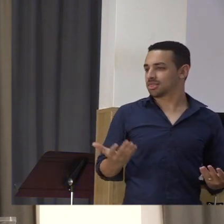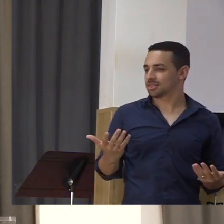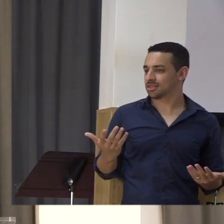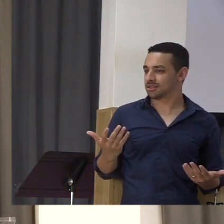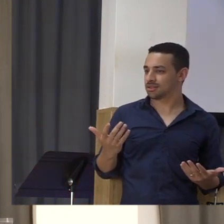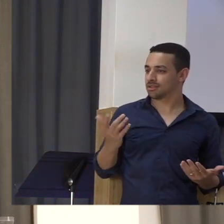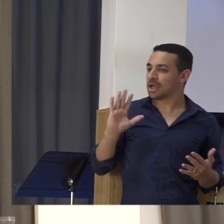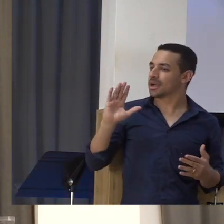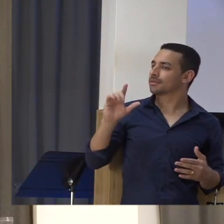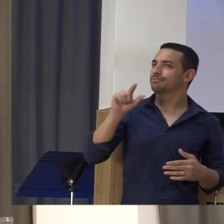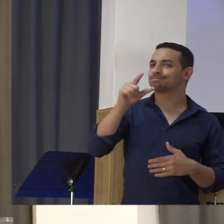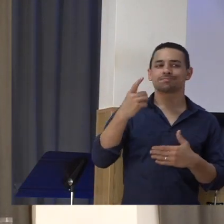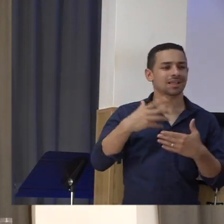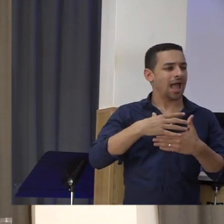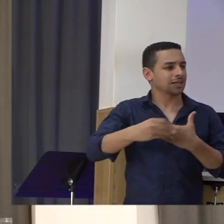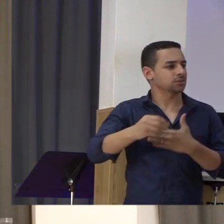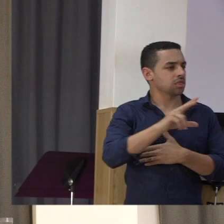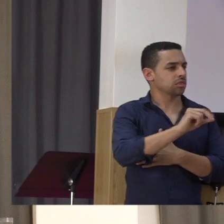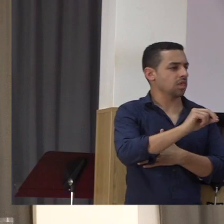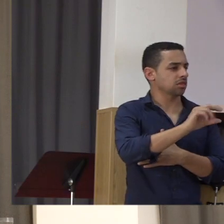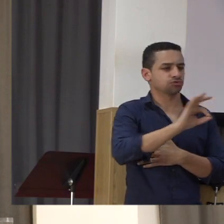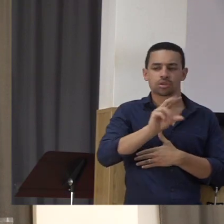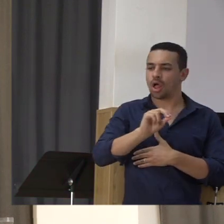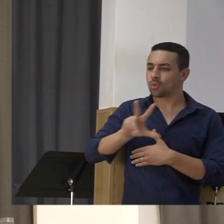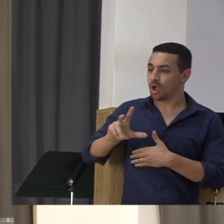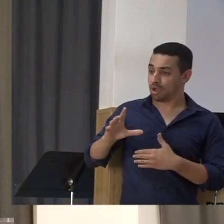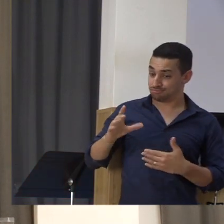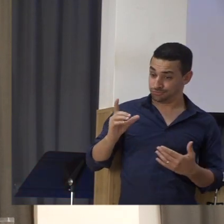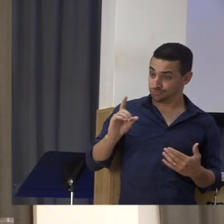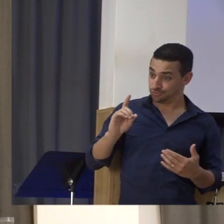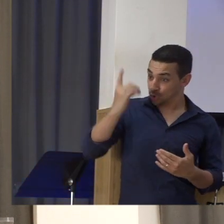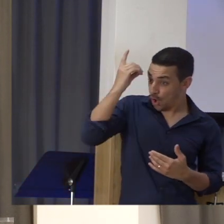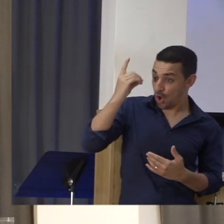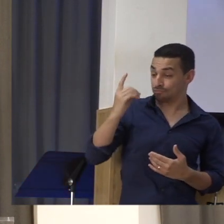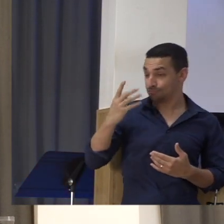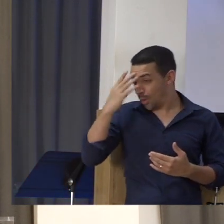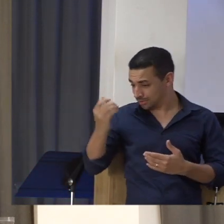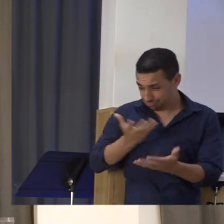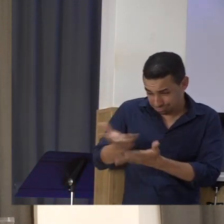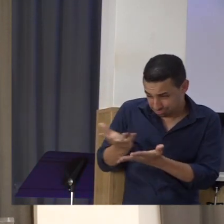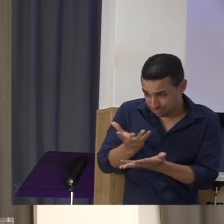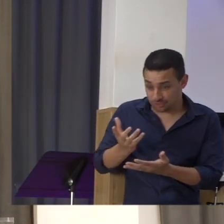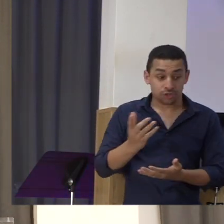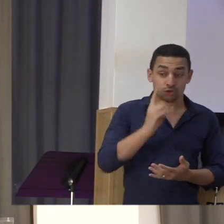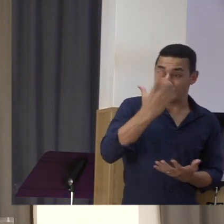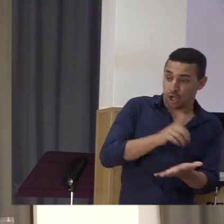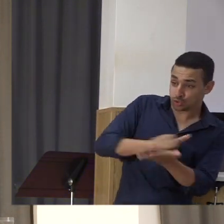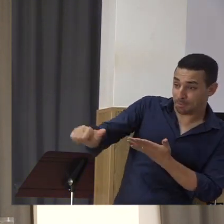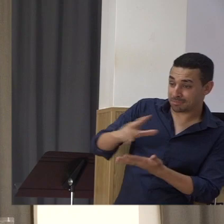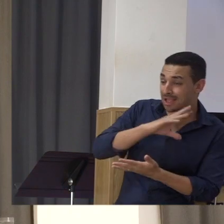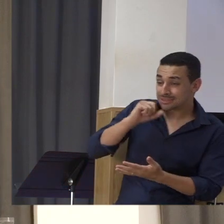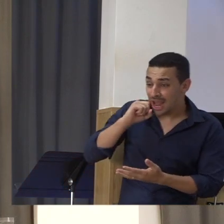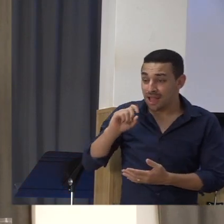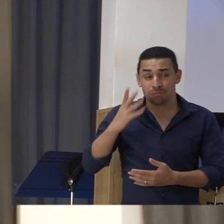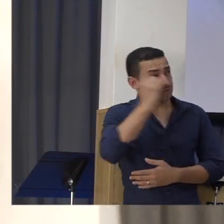dans Exode 33, de 30 à 33, Moïse va avoir un moment d'échange houleux avec Dieu. Dieu veut supprimer Israël. Moïse dit, mais